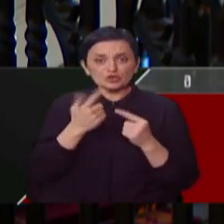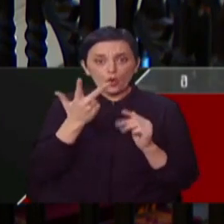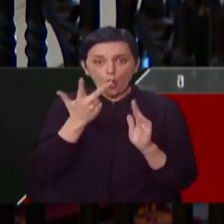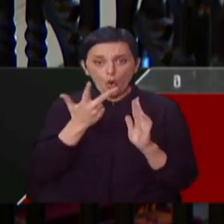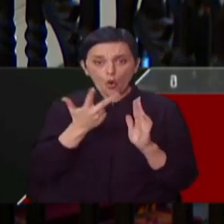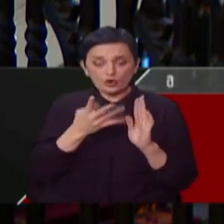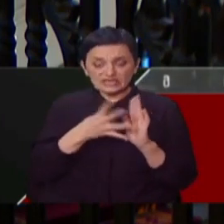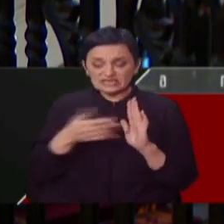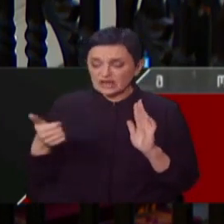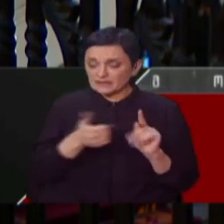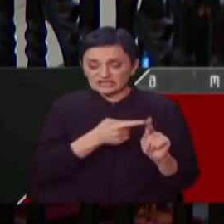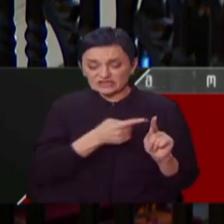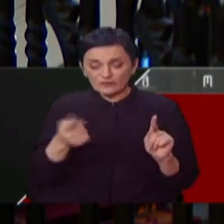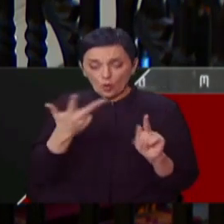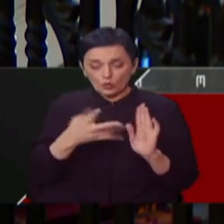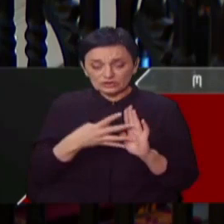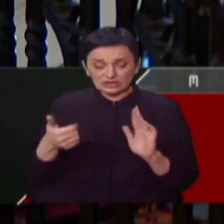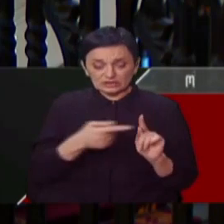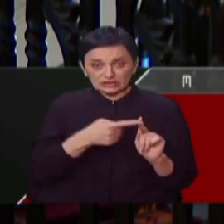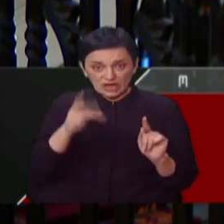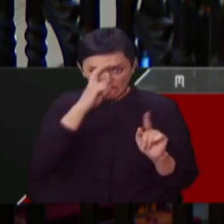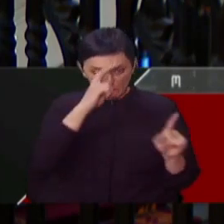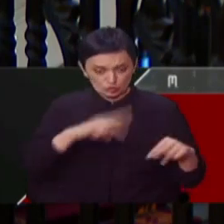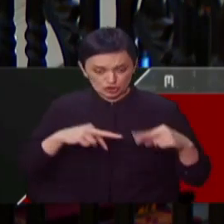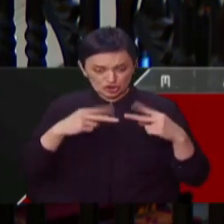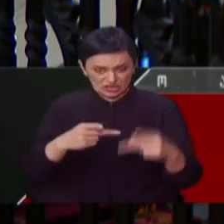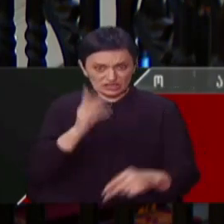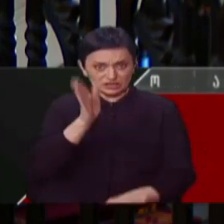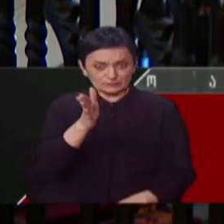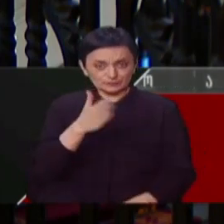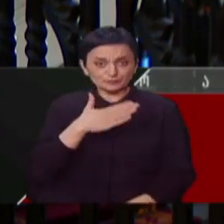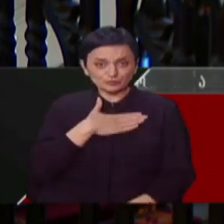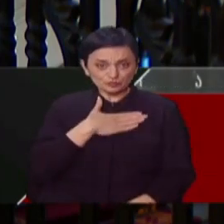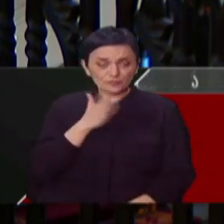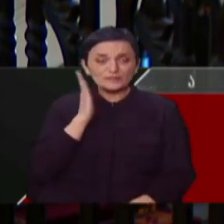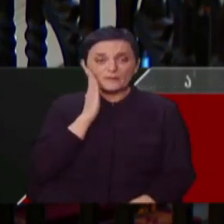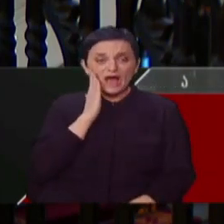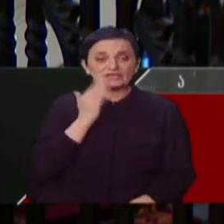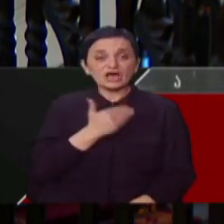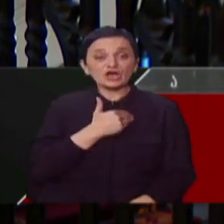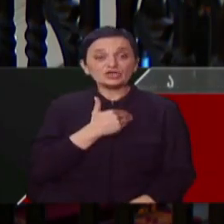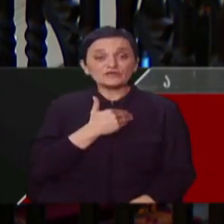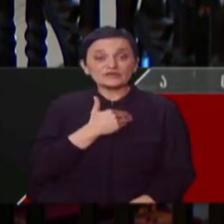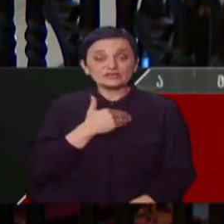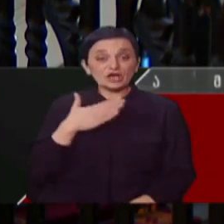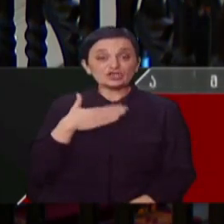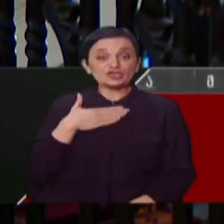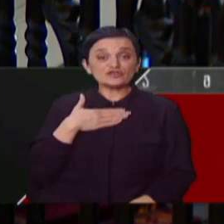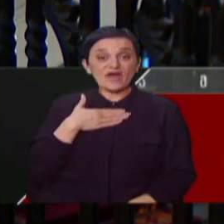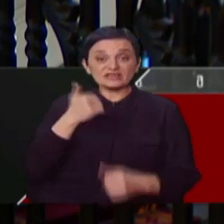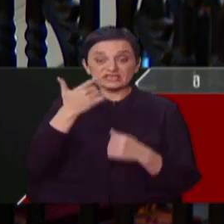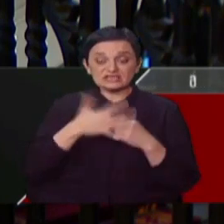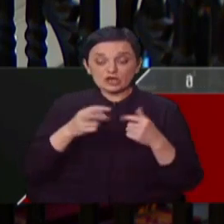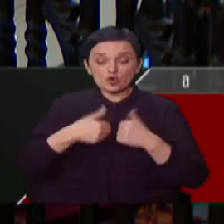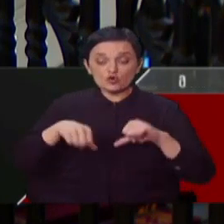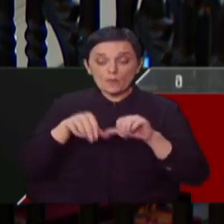დღე კვირა დარჩა, ხო? 29 კვირაში ხო შეიცვლება ეს ხელისუფლება, ხო? Ჩვენ მართლა გვინდა, რომ არა თუ ჩვენი დანიშნული ცენტრალური